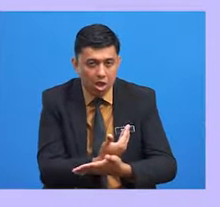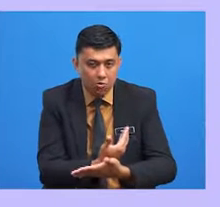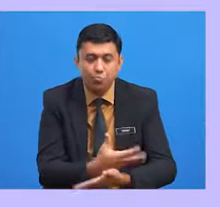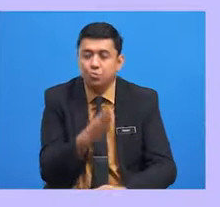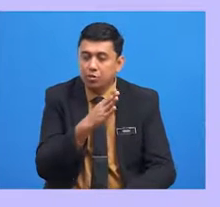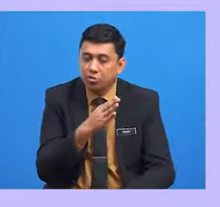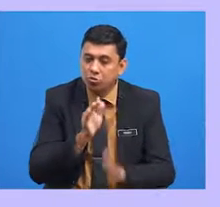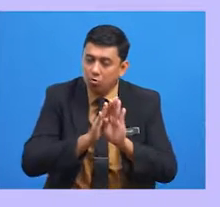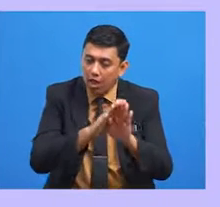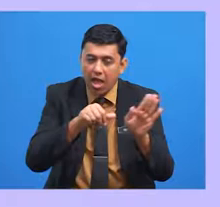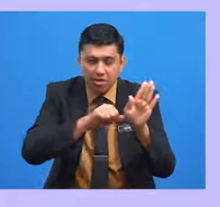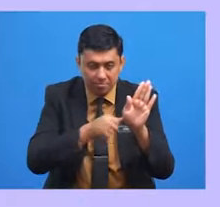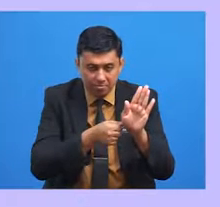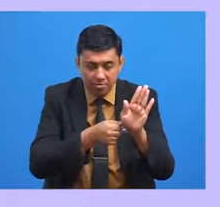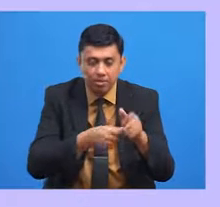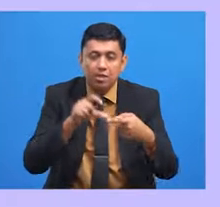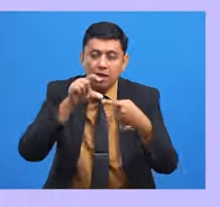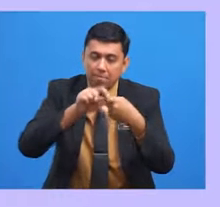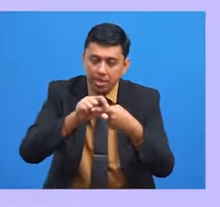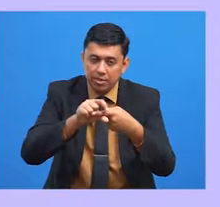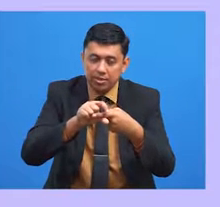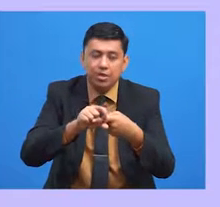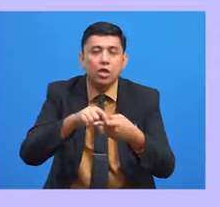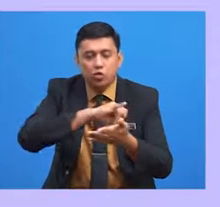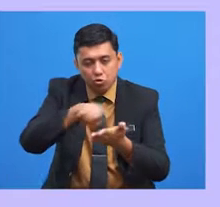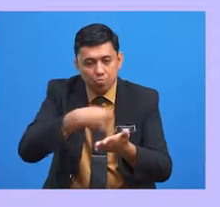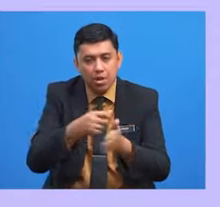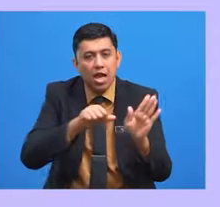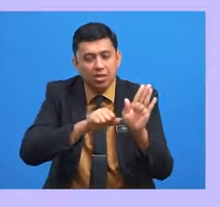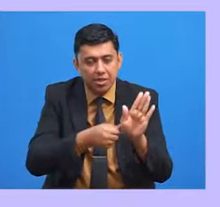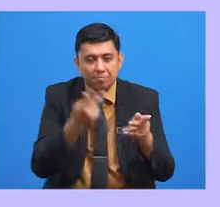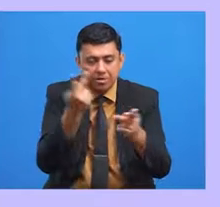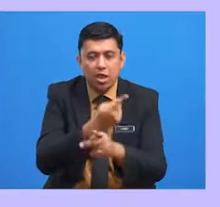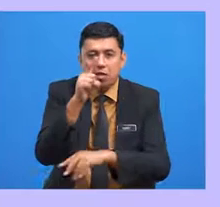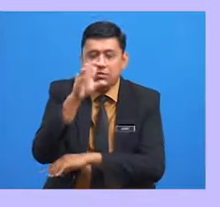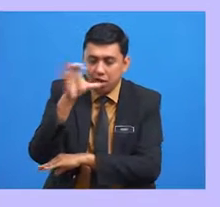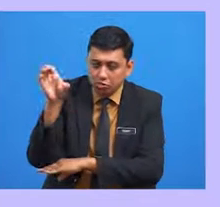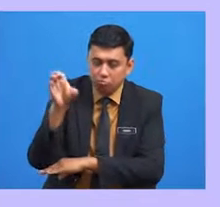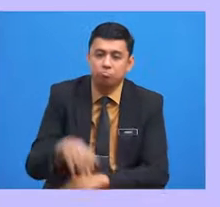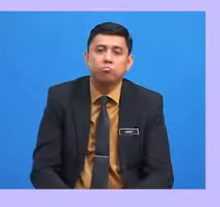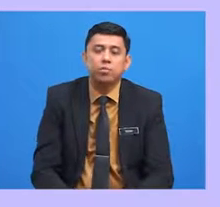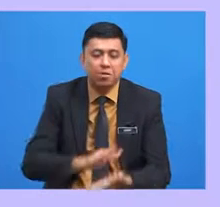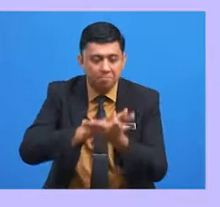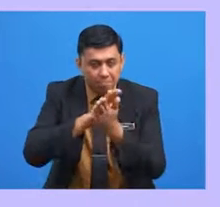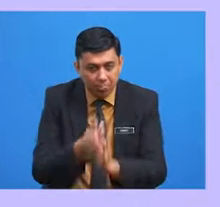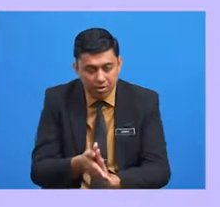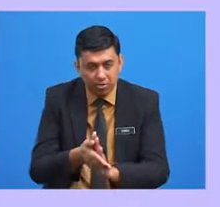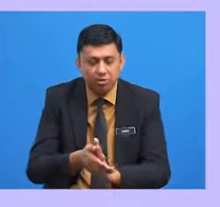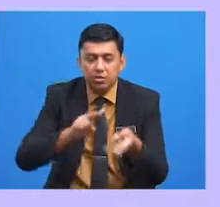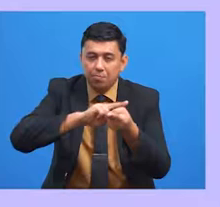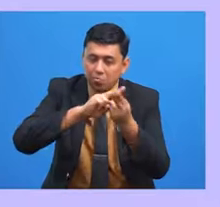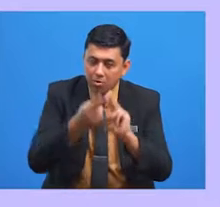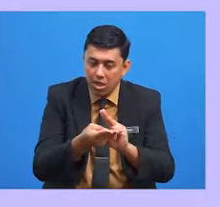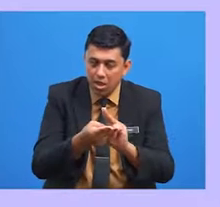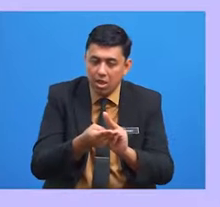tolak kuantiti asal bahagi kuantiti asal darab 100. Maka, peratus perubahan